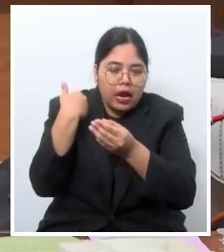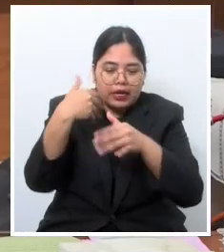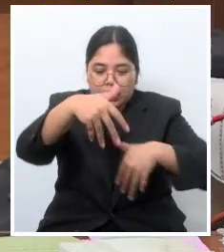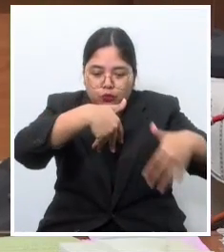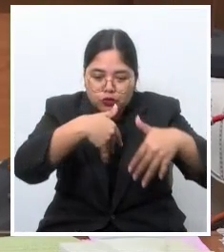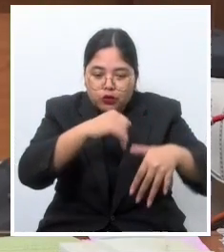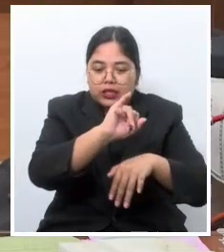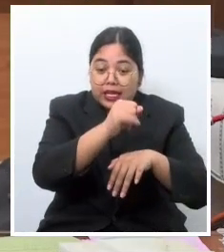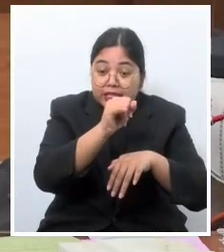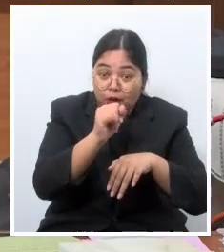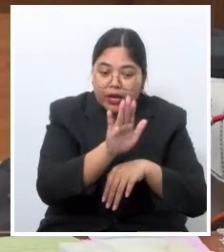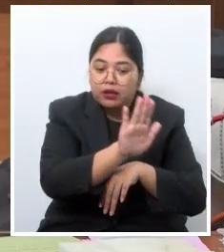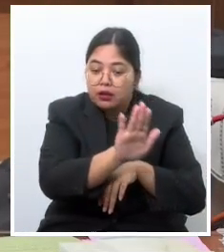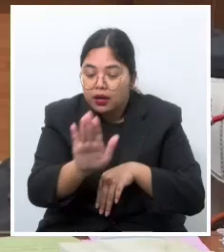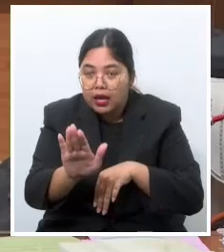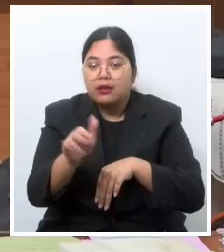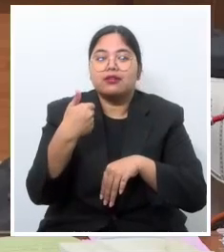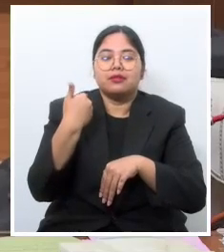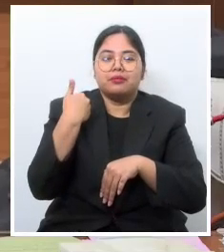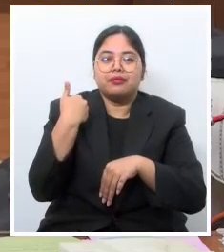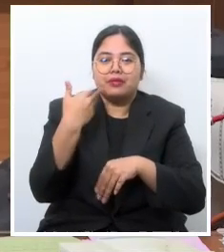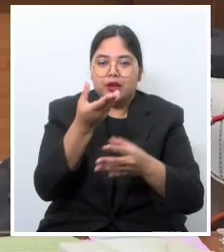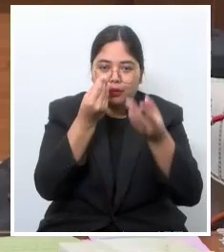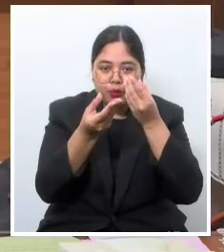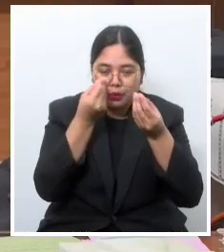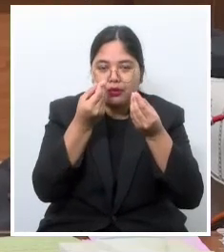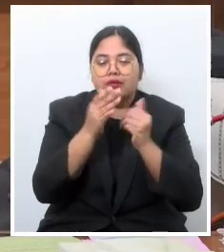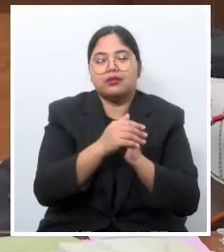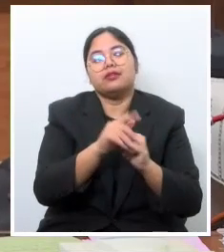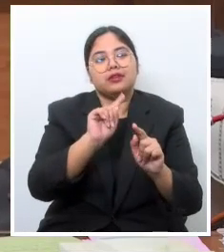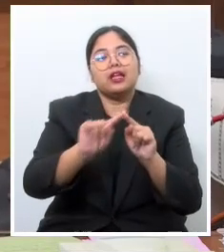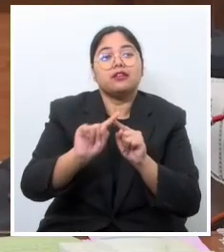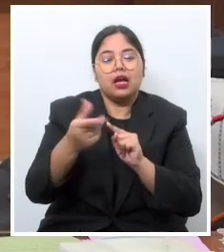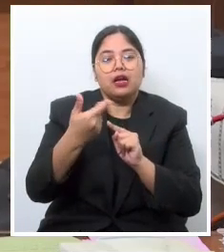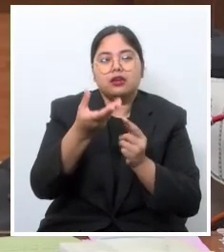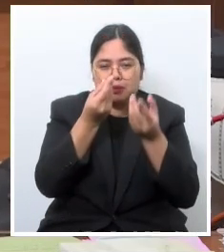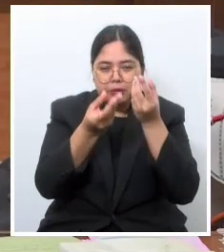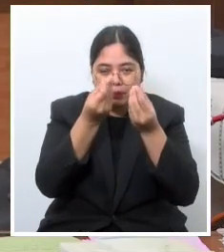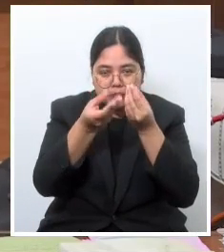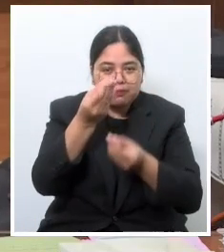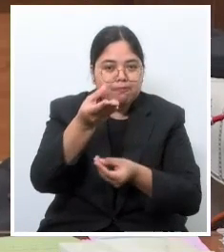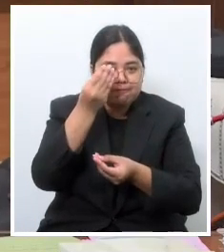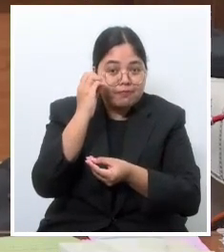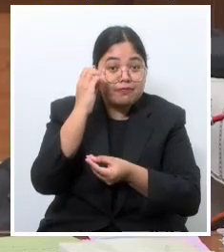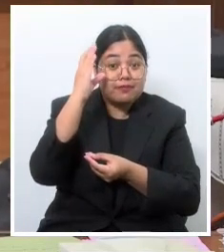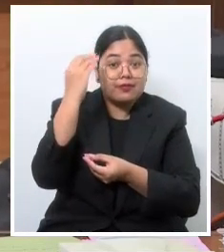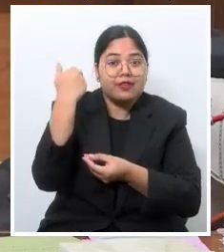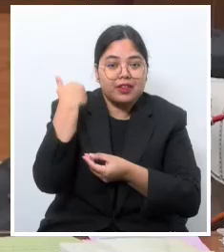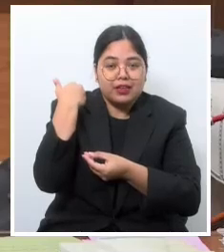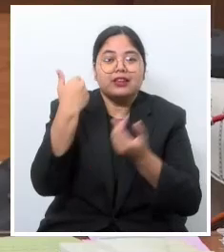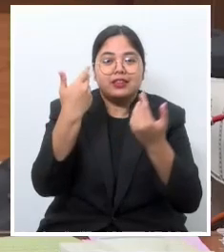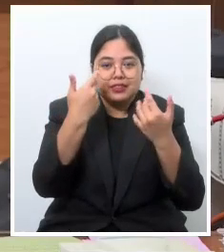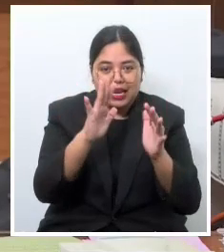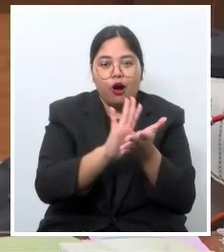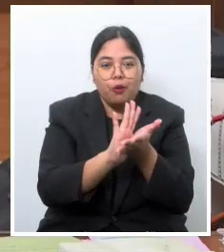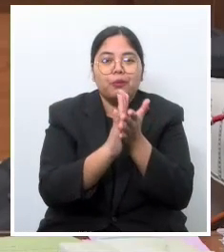จังหวัดนั้นหรือลักษณะที่คาบเกี่ยวกันเนี่ยครับแล้วก็เอ่อนำไป